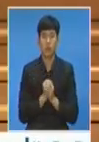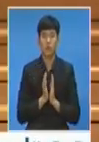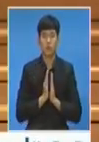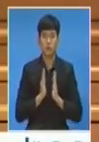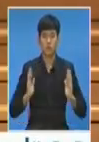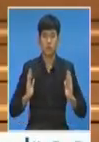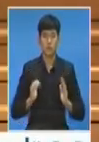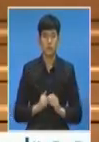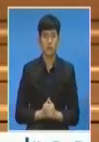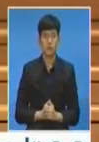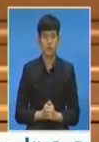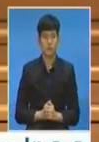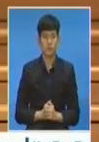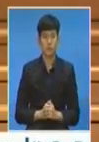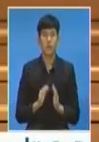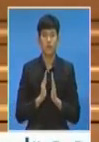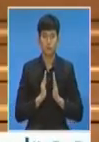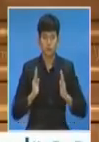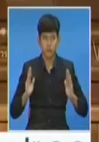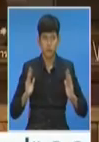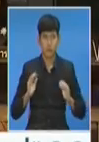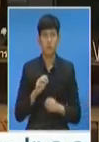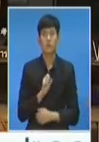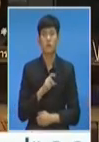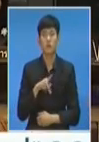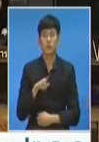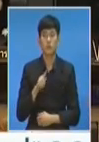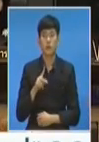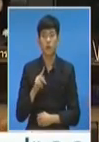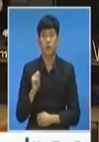พระคุณครับ ขอบพระคุณค่ะมีสมาชิกขออภิปรายเพิ่มเป็น12ท่านนะคะ